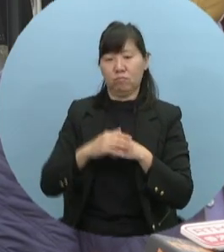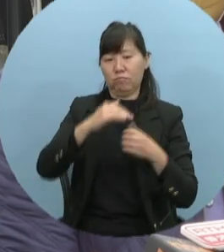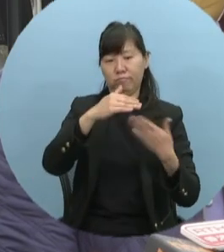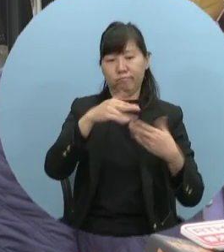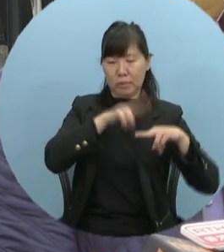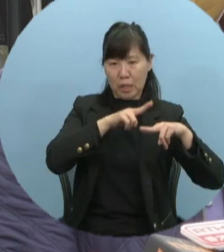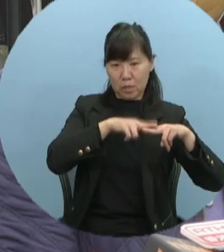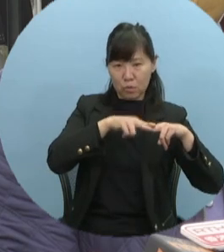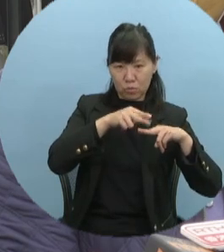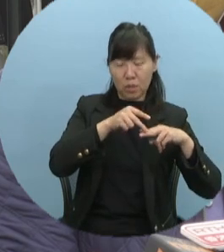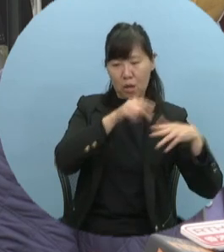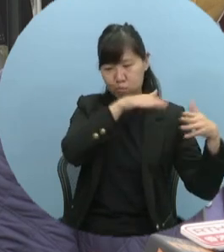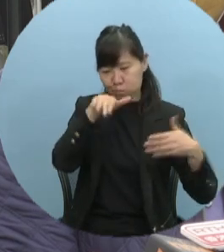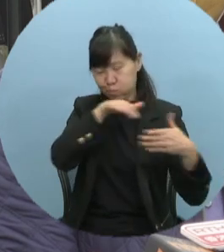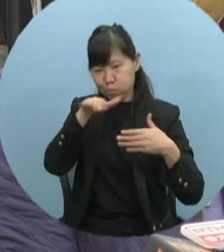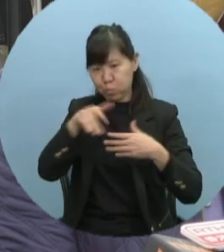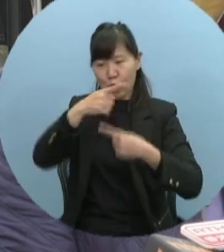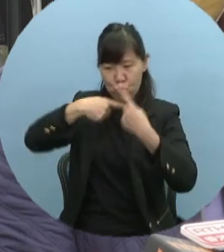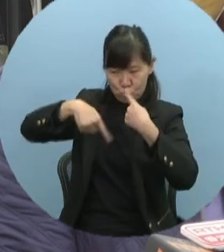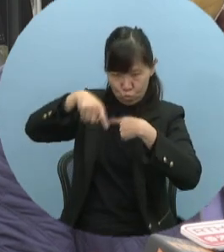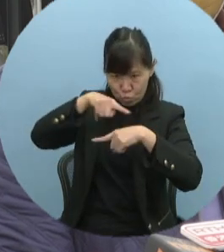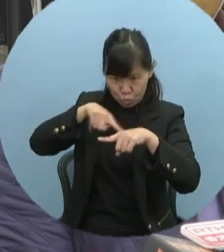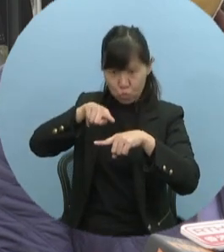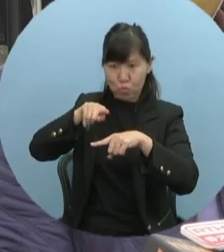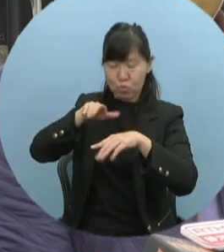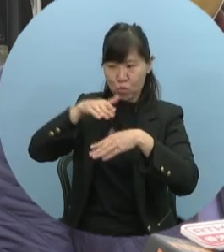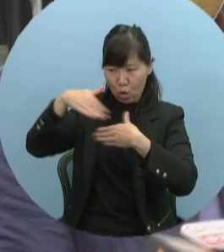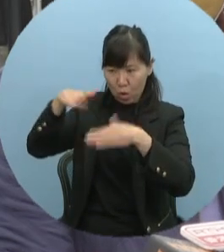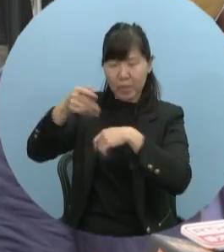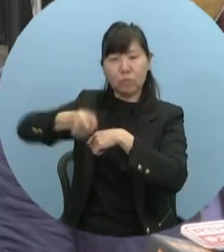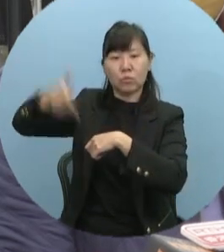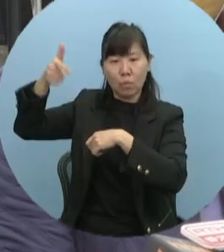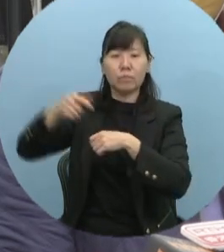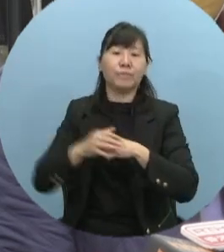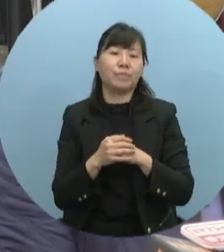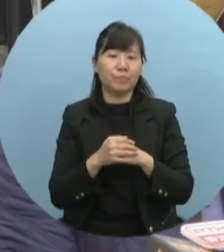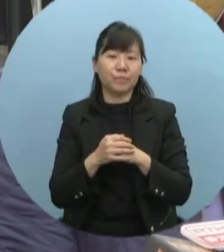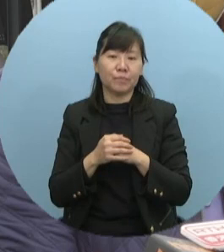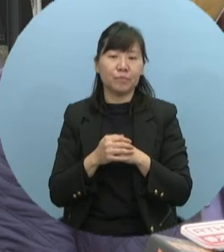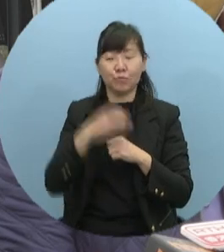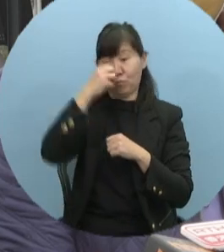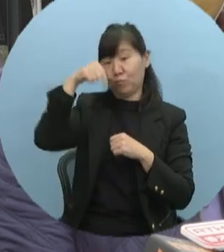回升。咁嗰個轉口量咧，亦都會回升嘅，咁就可以發揮翻我